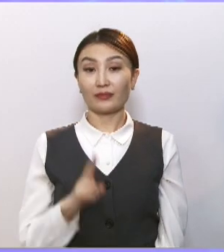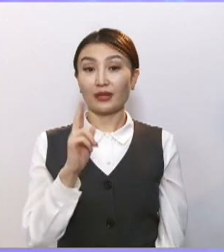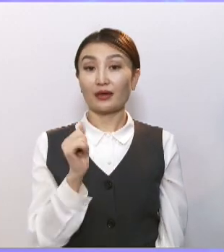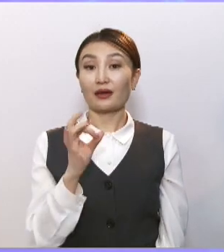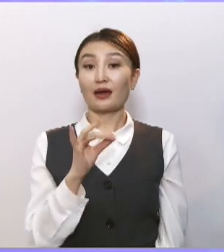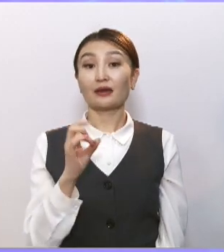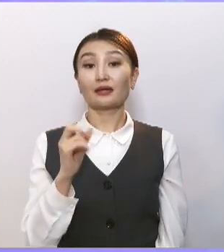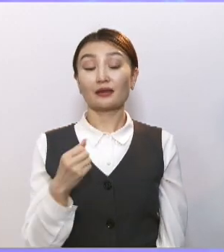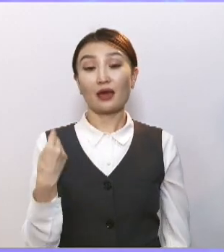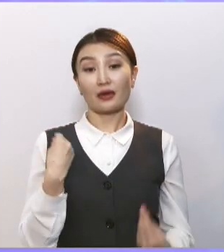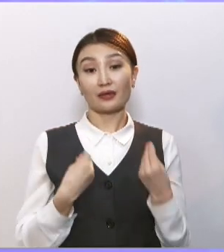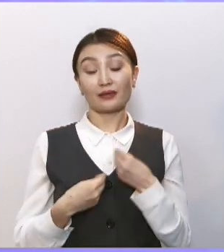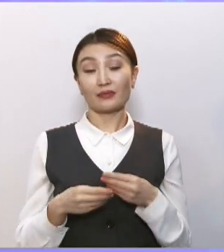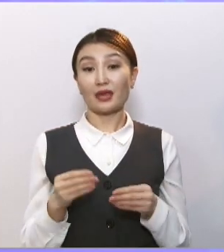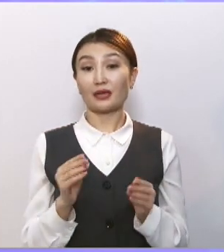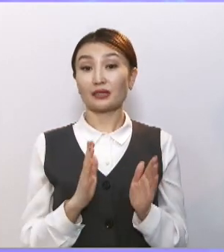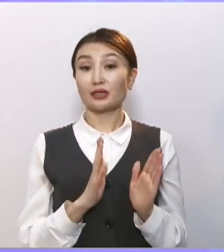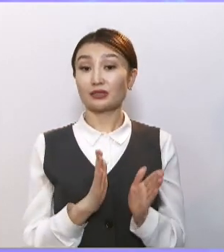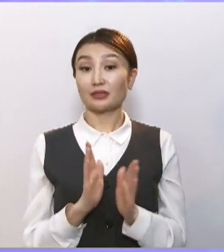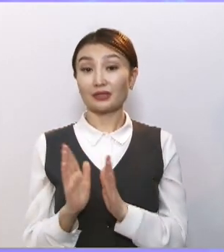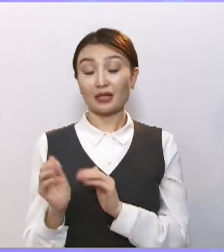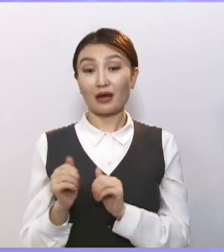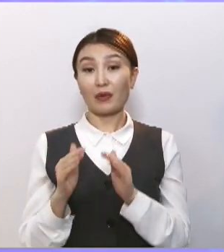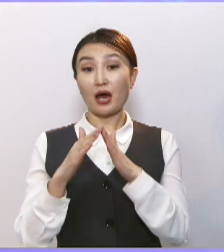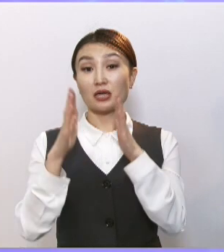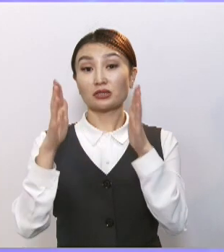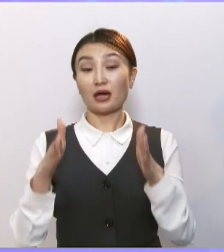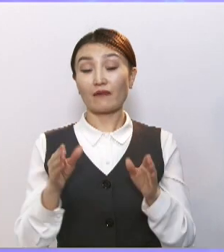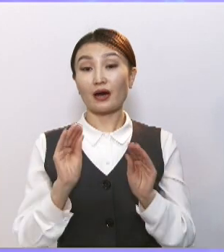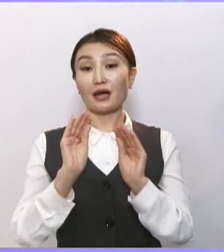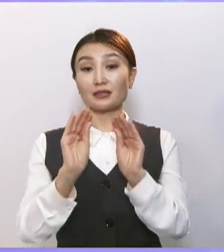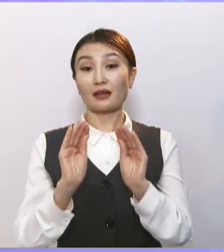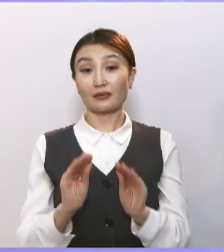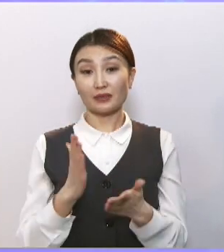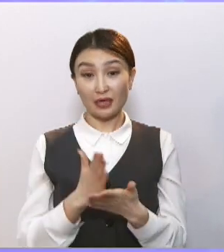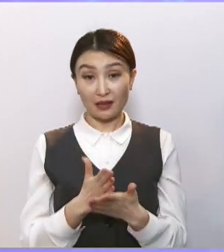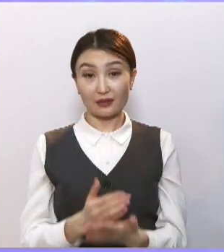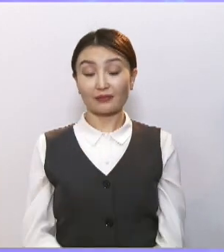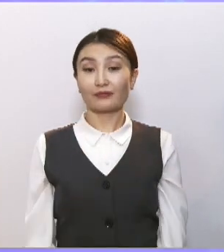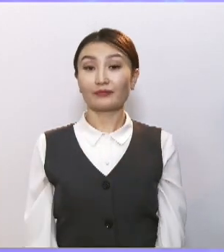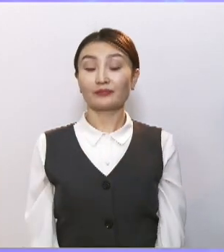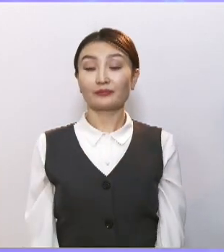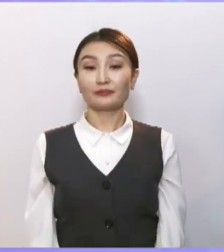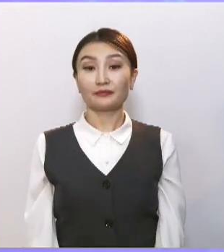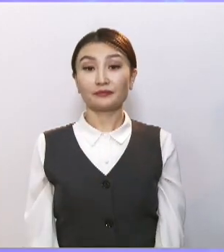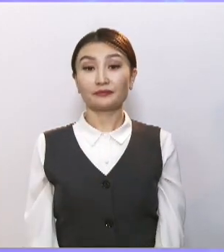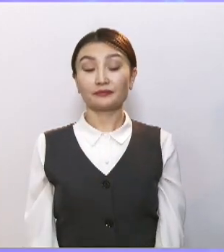Карина кийимдерин жыйнап, шкафка салып жатат.